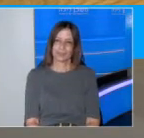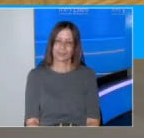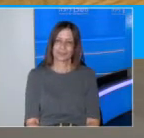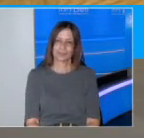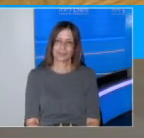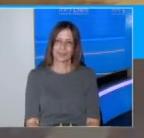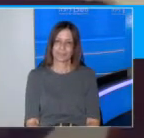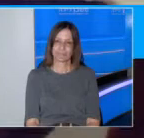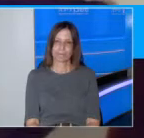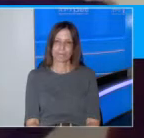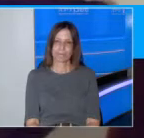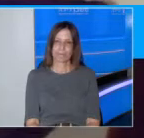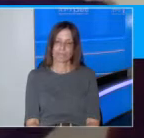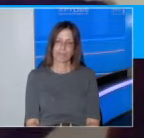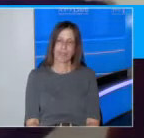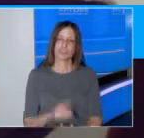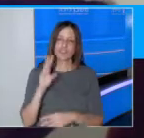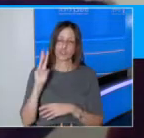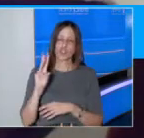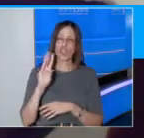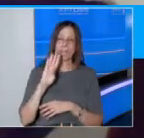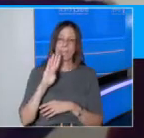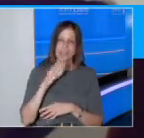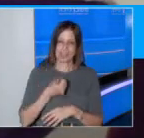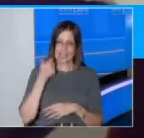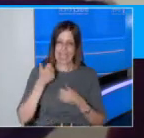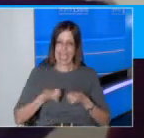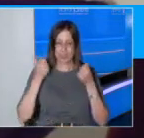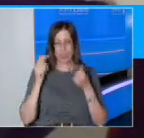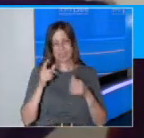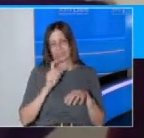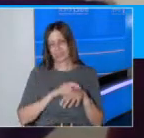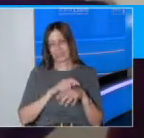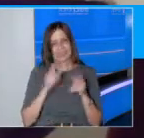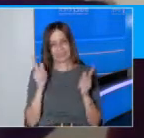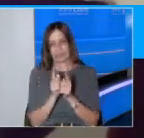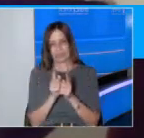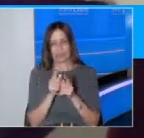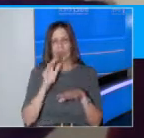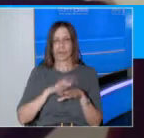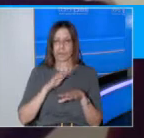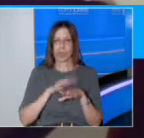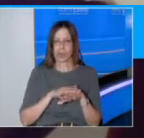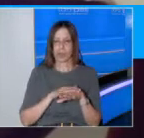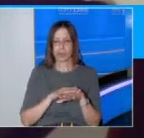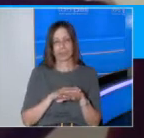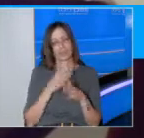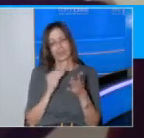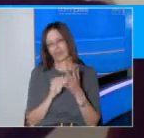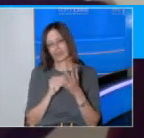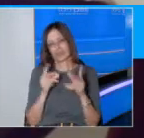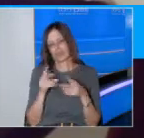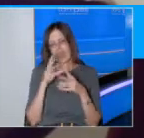עליי? כן. שאשא ביטון היא עוד מעט מדי זמן בתפקיד כדי שבאמת נטעה על קנקנה.